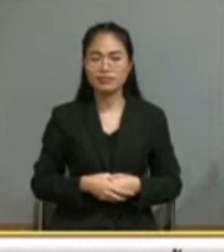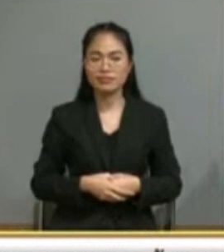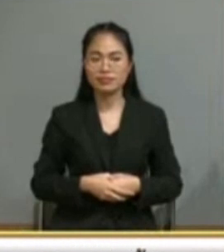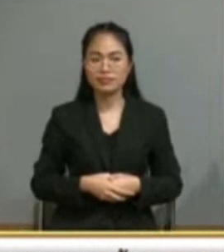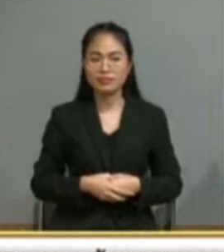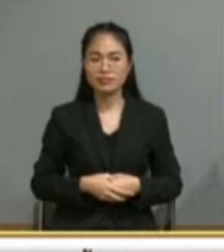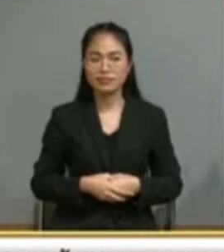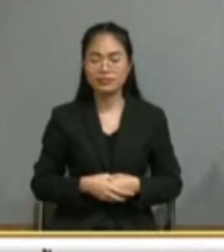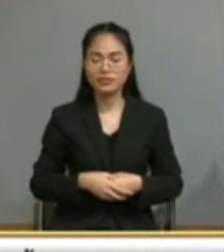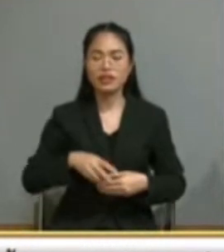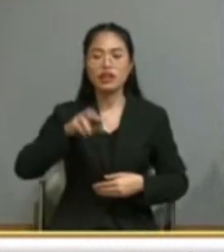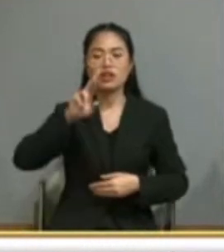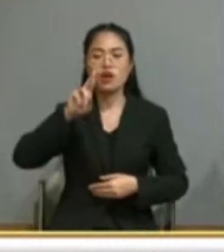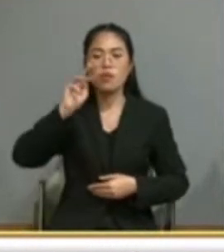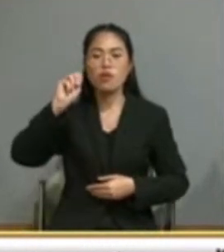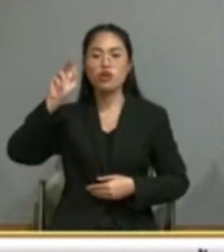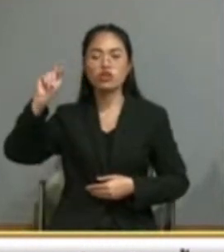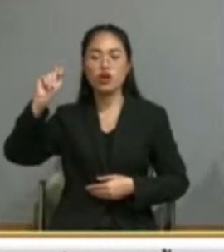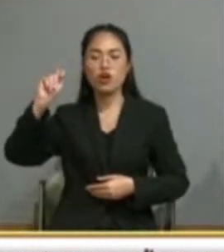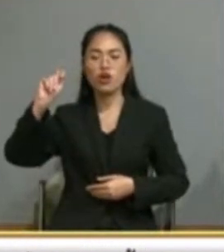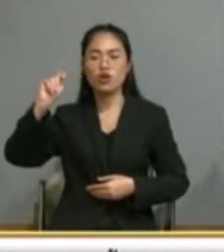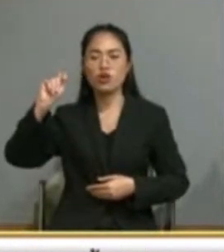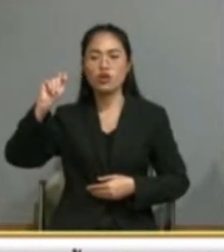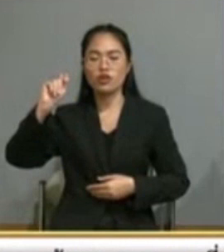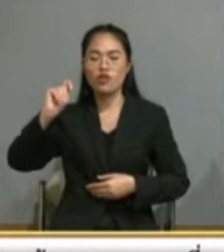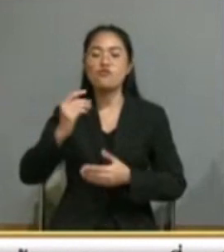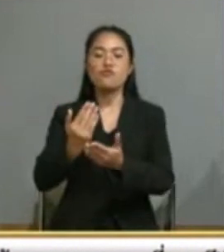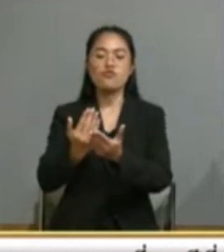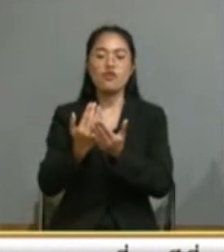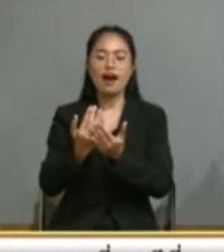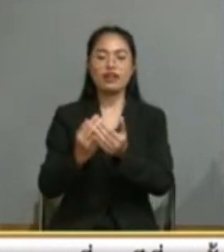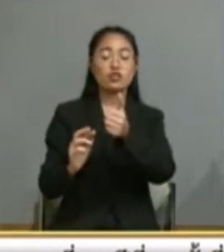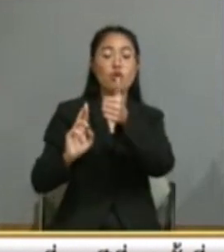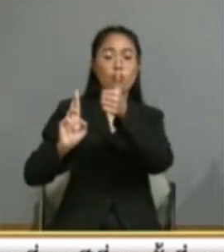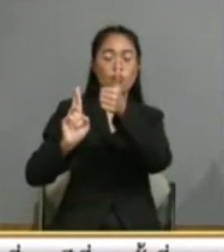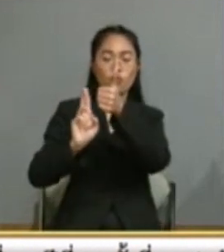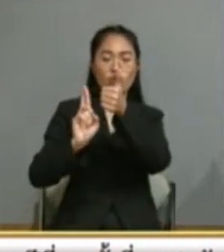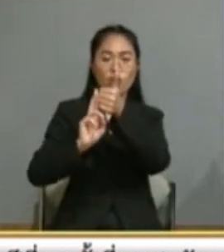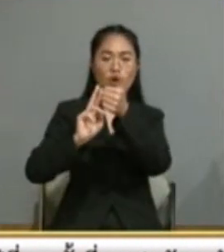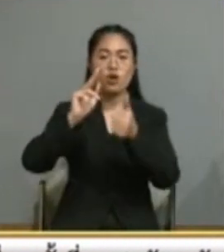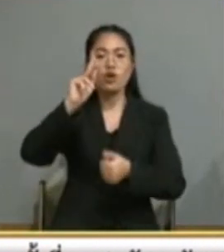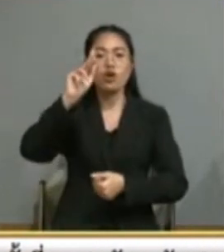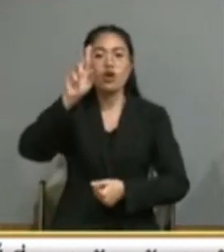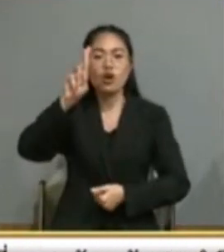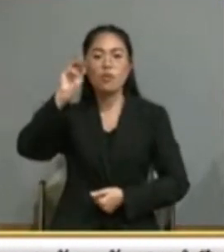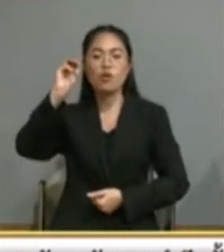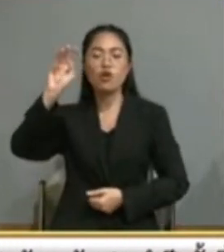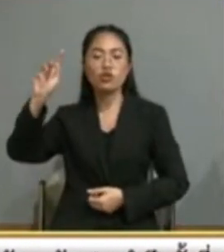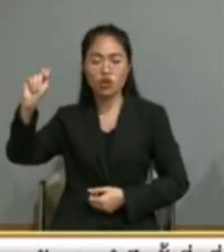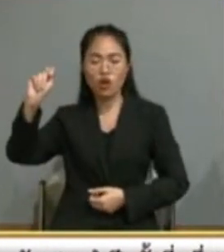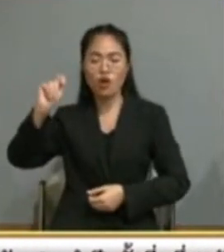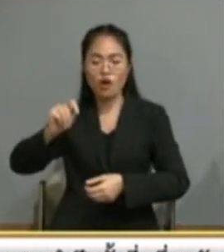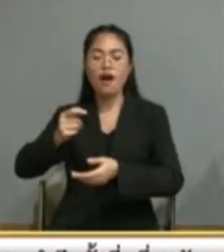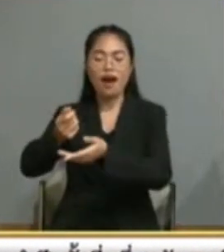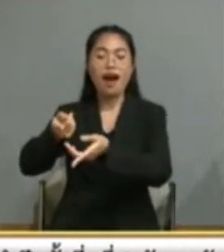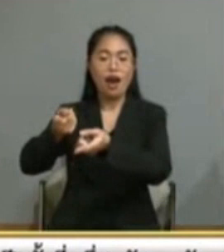ธ่านตรปติว่าการกสัษภาคมในเมาหมาย้ธ่านตรปตช่วย่าการกสัษภาคมธ่านมานั WRFEN